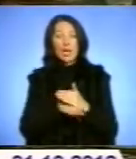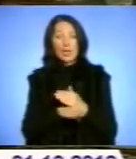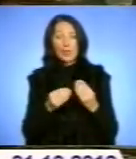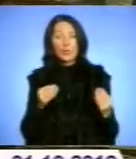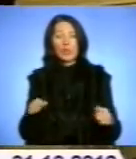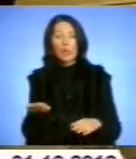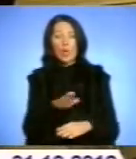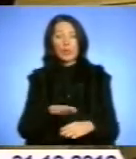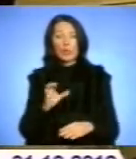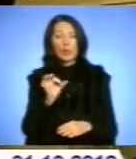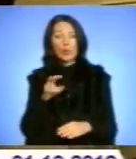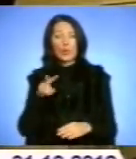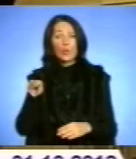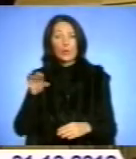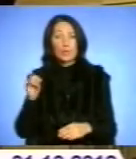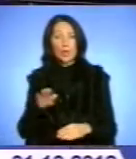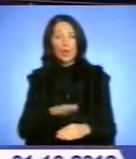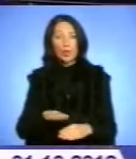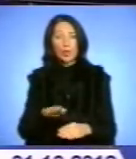Софіївській площі.